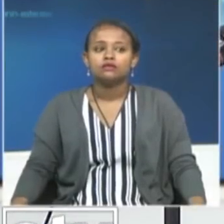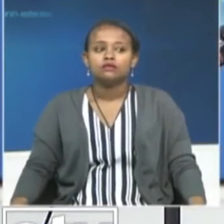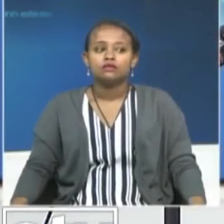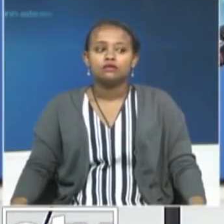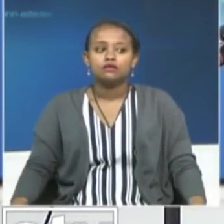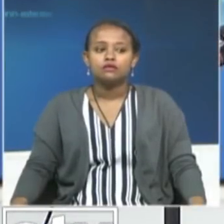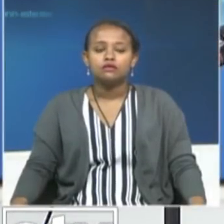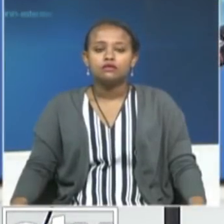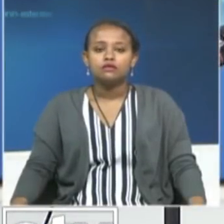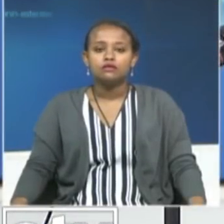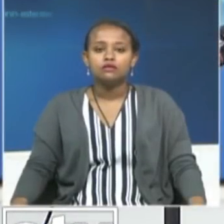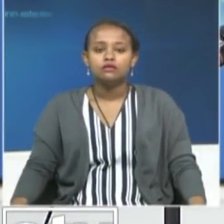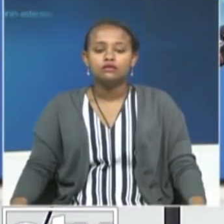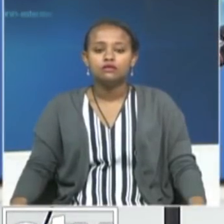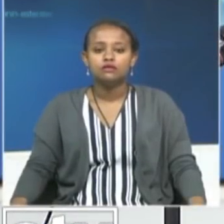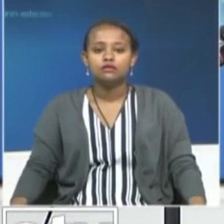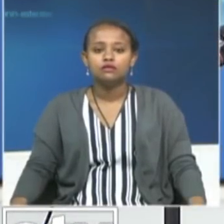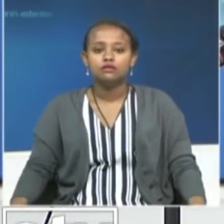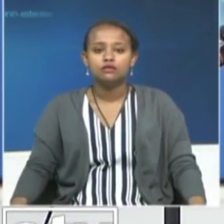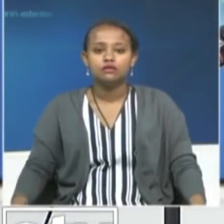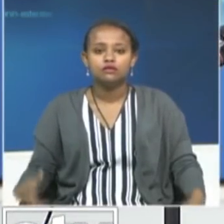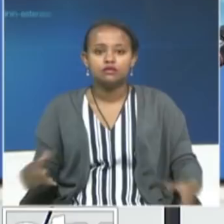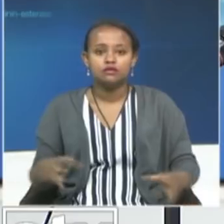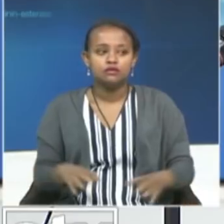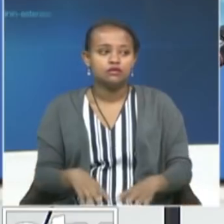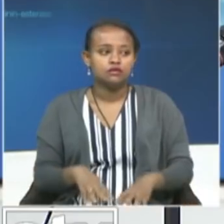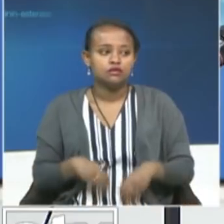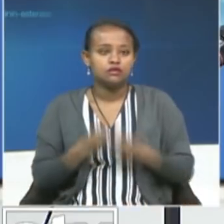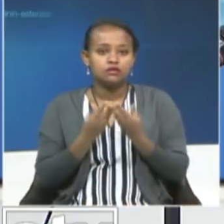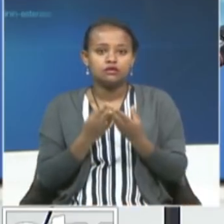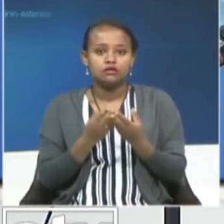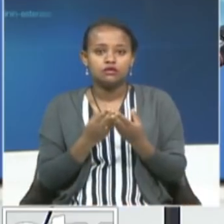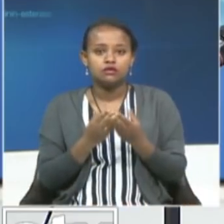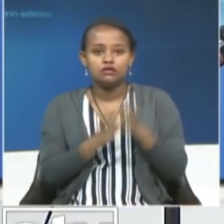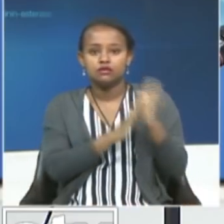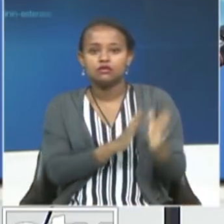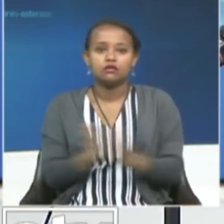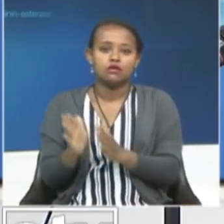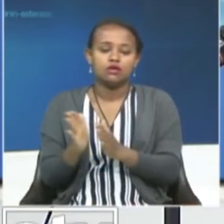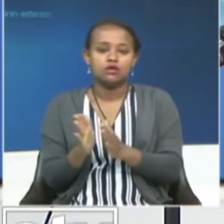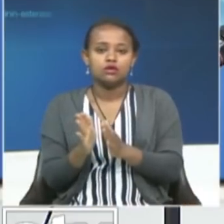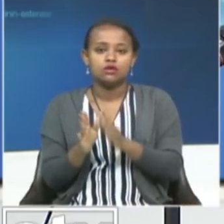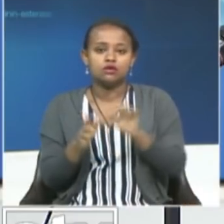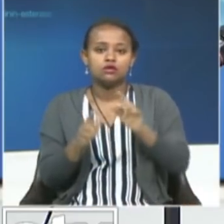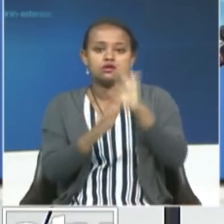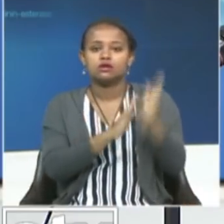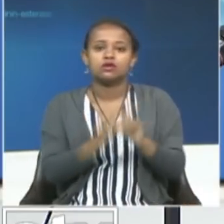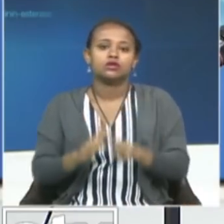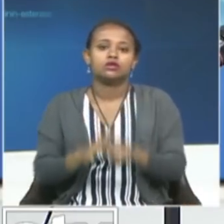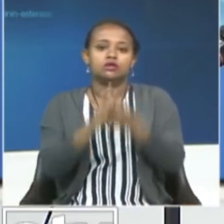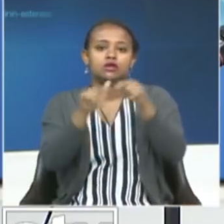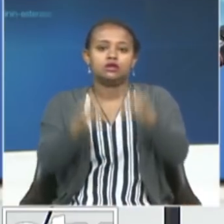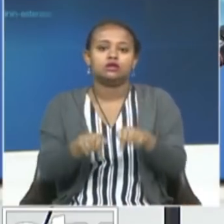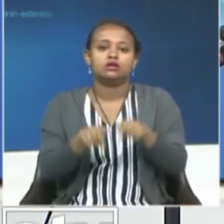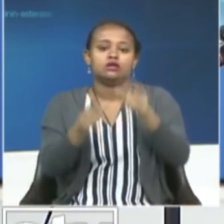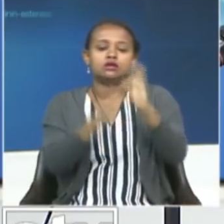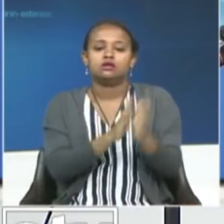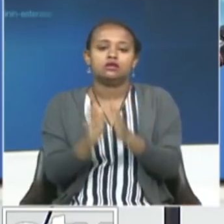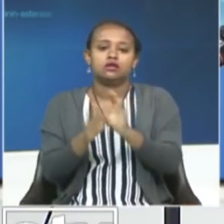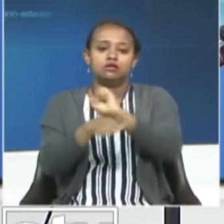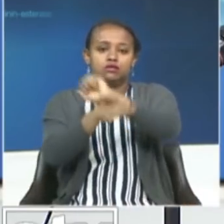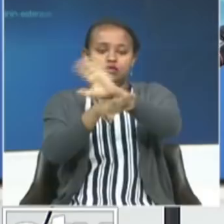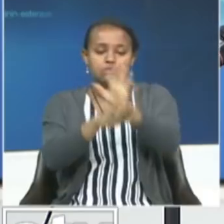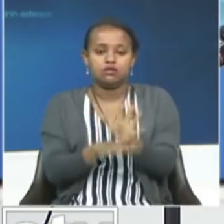ጤና ይስጥልን የዝግጅታችን ተከታታዮች እንደምን ሰንብታችኋል? ጤናው በቤቶ ዝግጅታችንን ጀምረናል። ይህ ዝግጅት